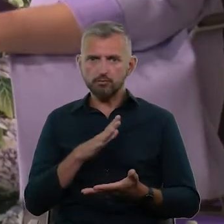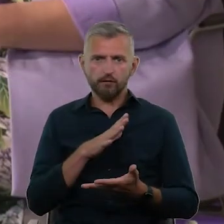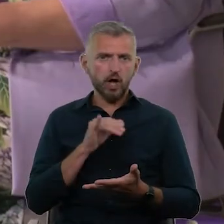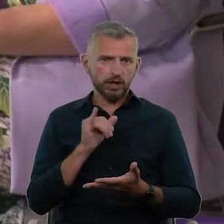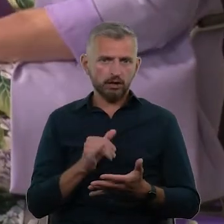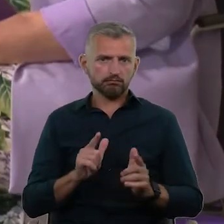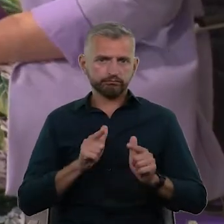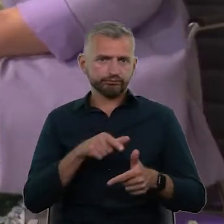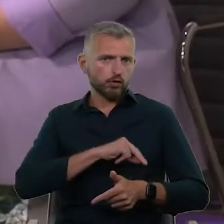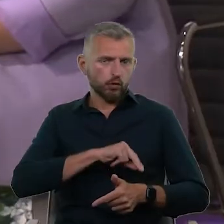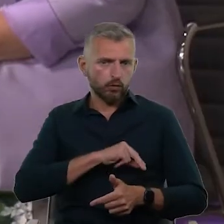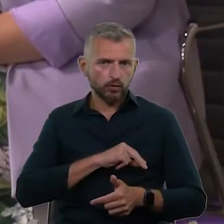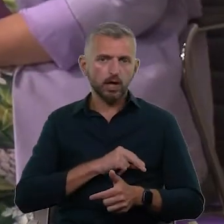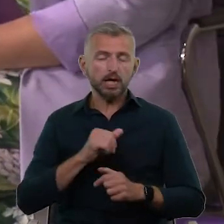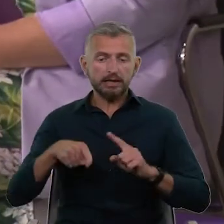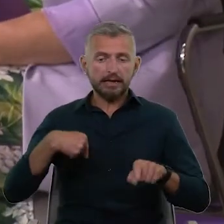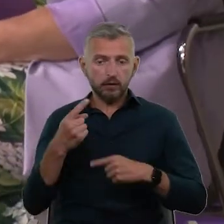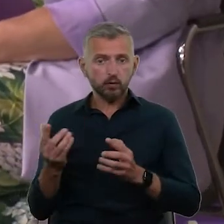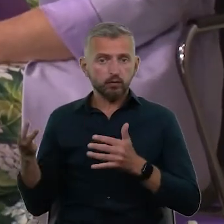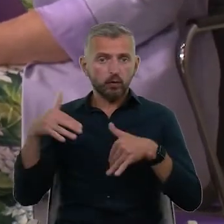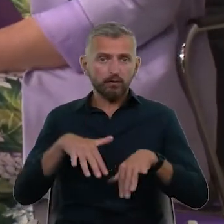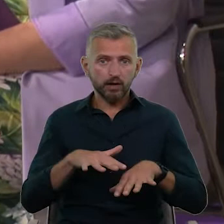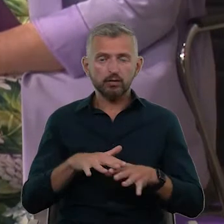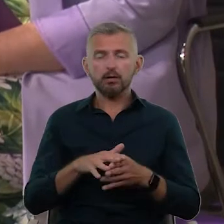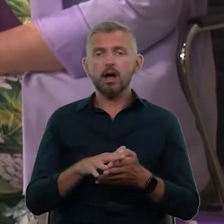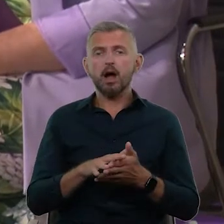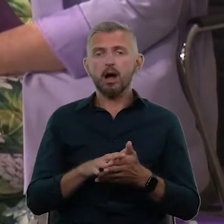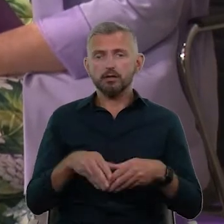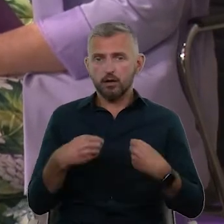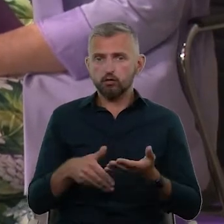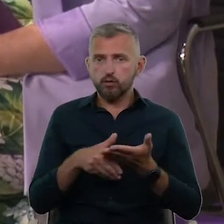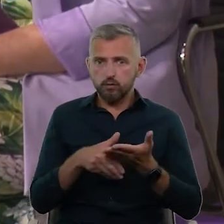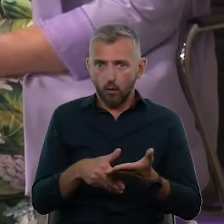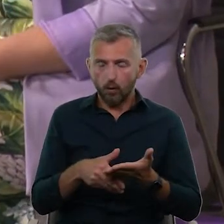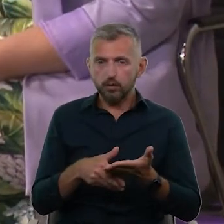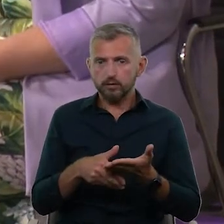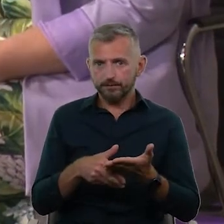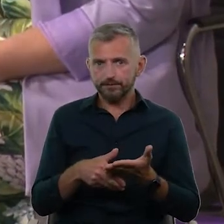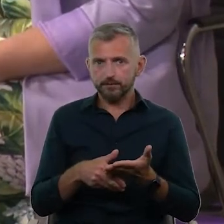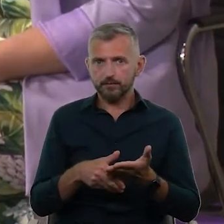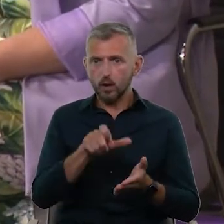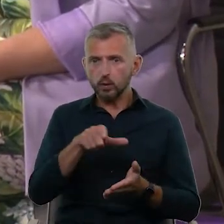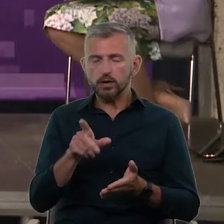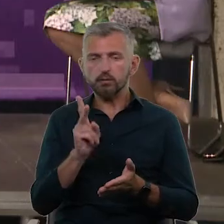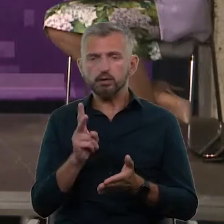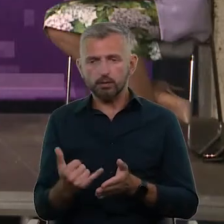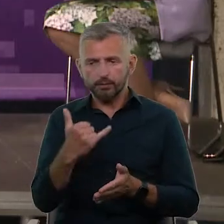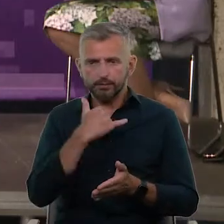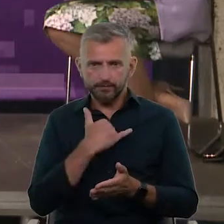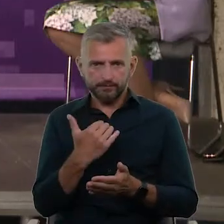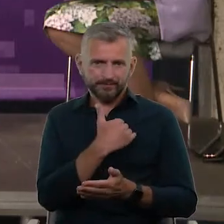допомогу наступною хвилею людей, які нас приходять з різними потребами.